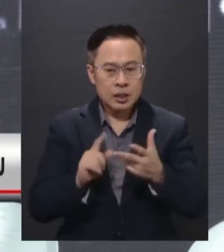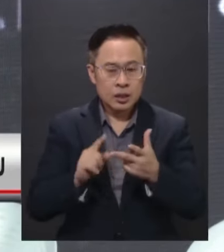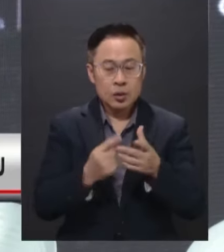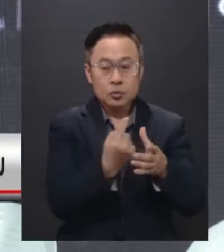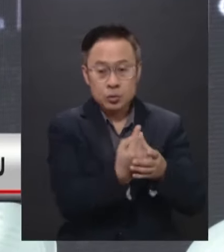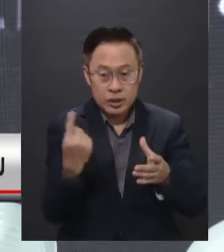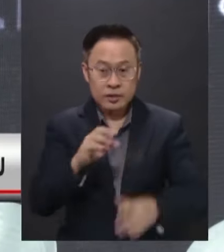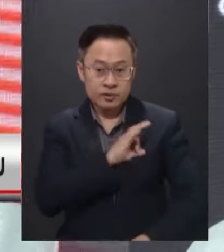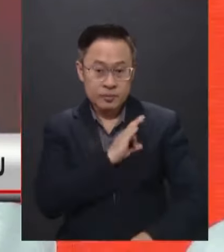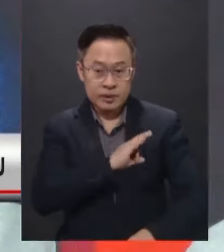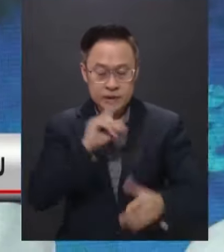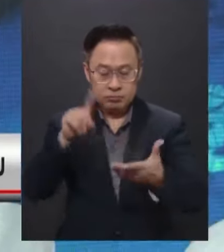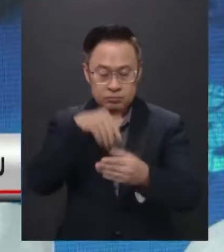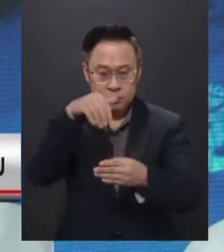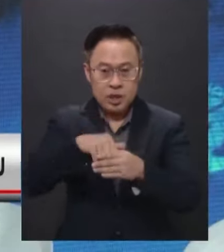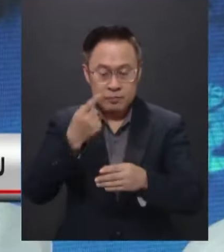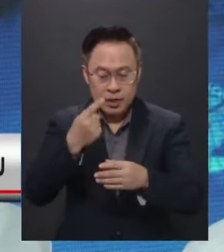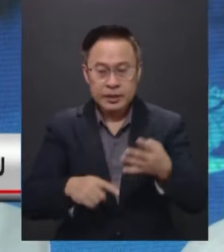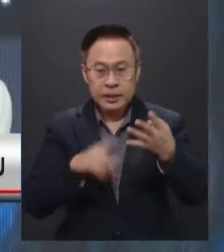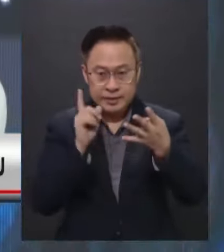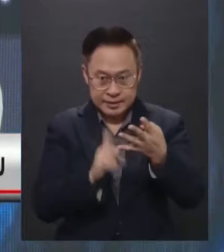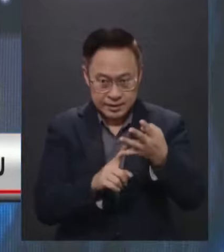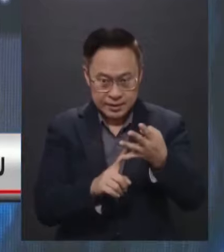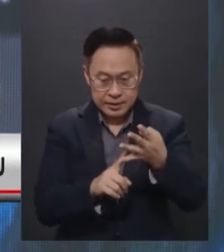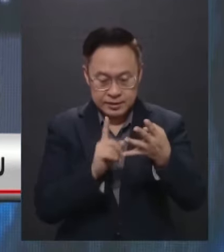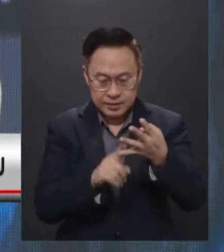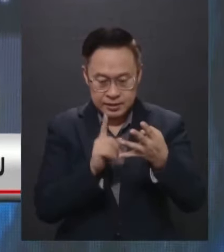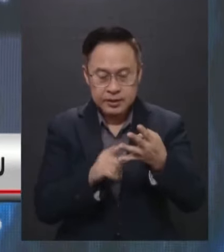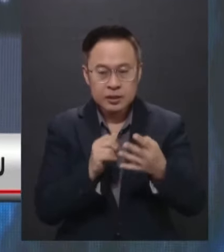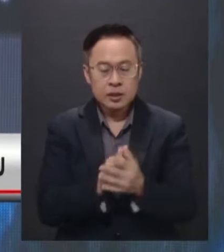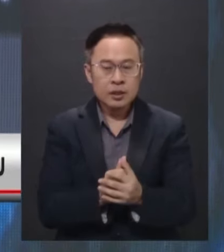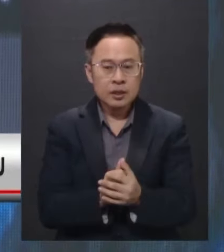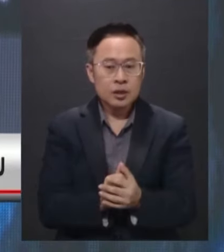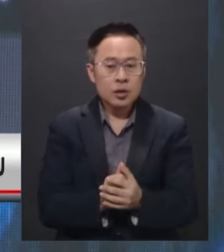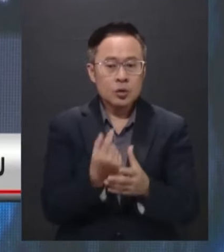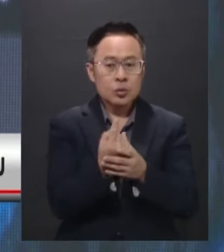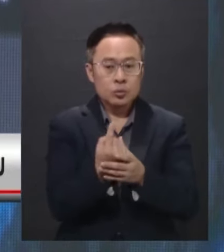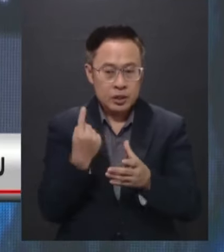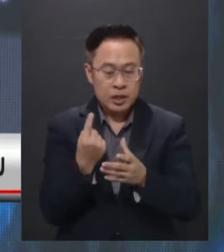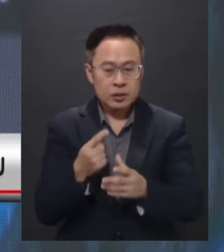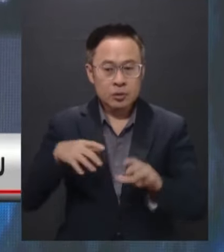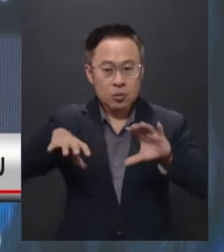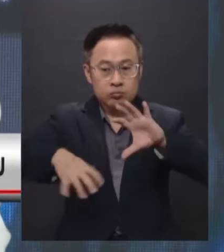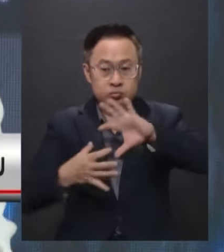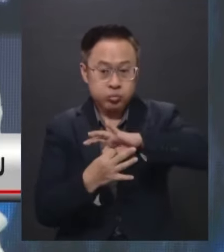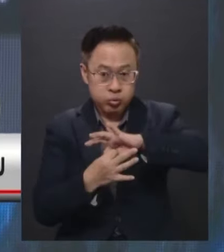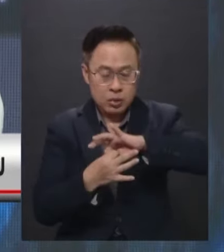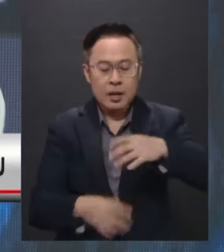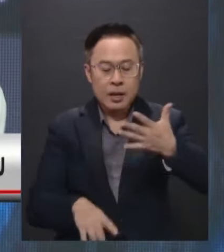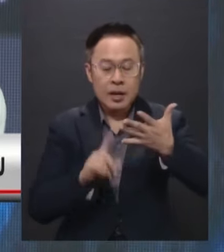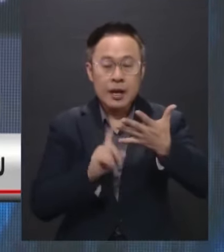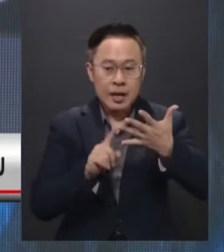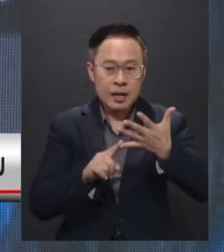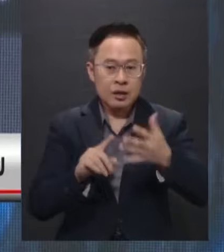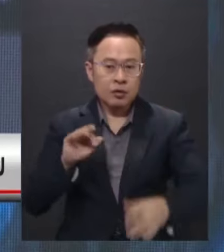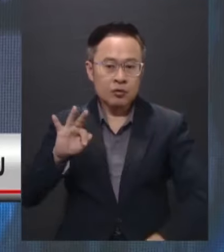ยนะคะถ่ายทอดสดให้ผู้สมัครที่แยกห้องอยู่ที่ห้องรับรองได้เห็นได้หรือเปล่าว่าในห้องของการประชุม